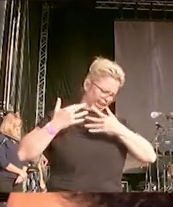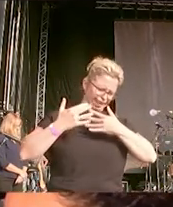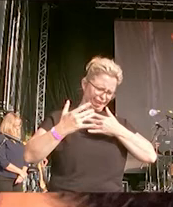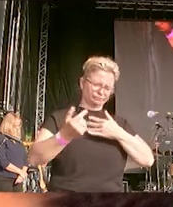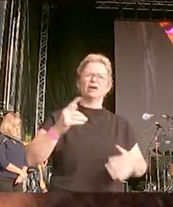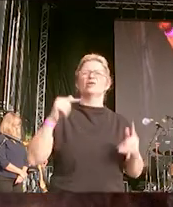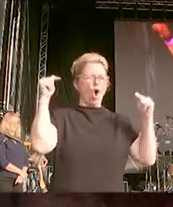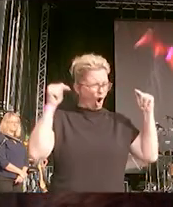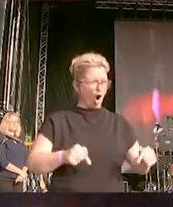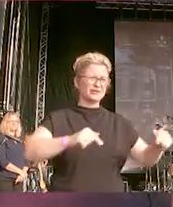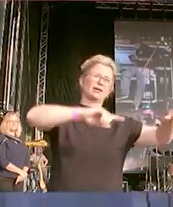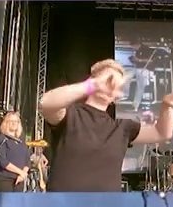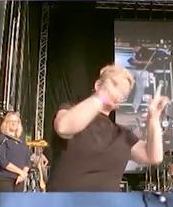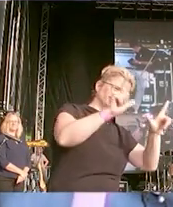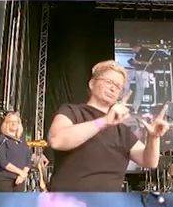euch weiter.